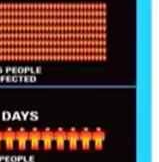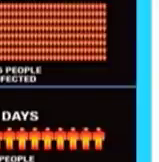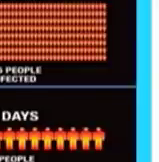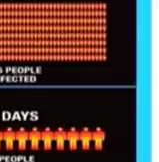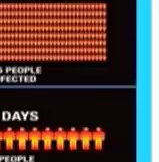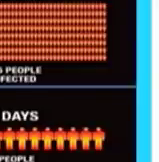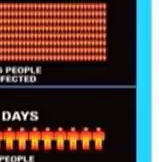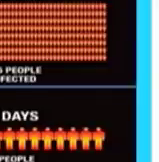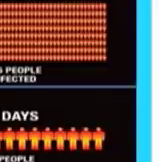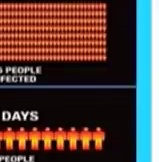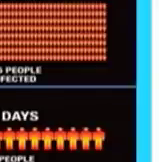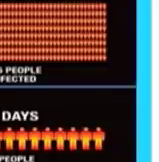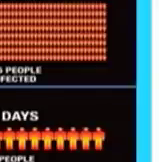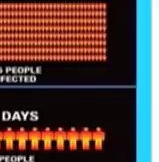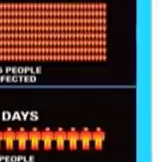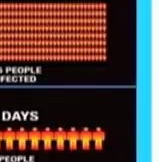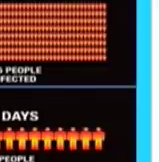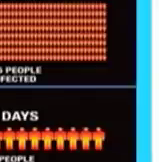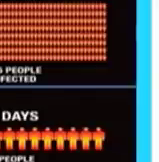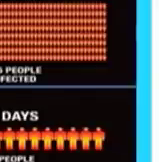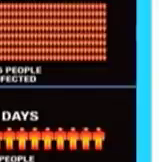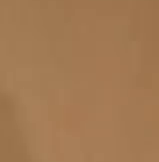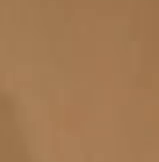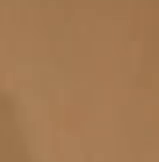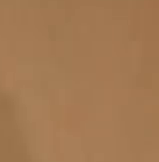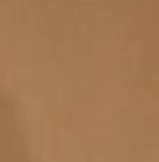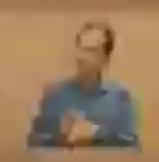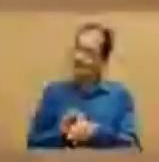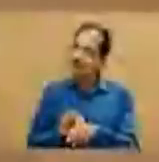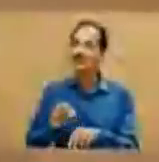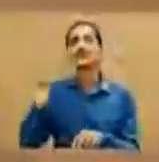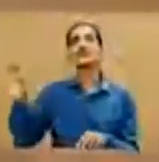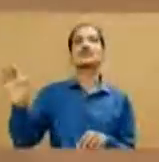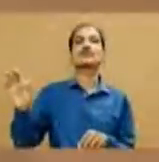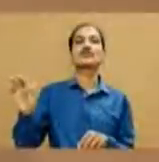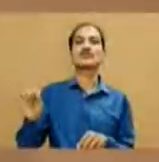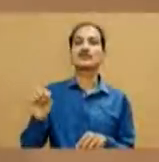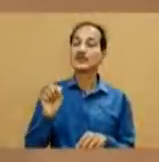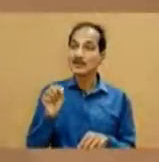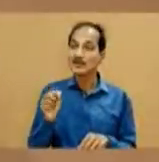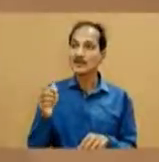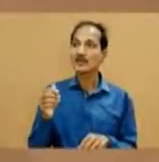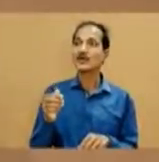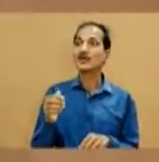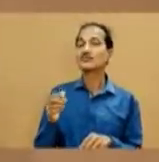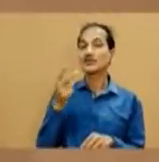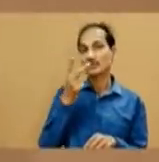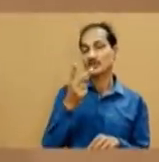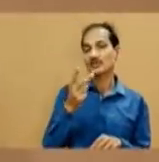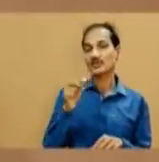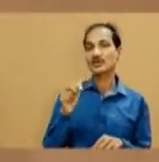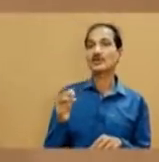ସଂକ୍ରମିତ କରିପାରୁଛନ୍ତି। ତାହେଲେ ଆପଣ ଦେଖିଲେ ଆମେ ଯେଉଁ ଲକ୍ଡାଉନ୍ କଲେ, ଆମେମାନେ ଯେଉଁମାନେ